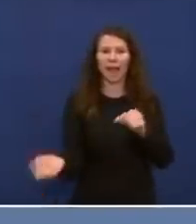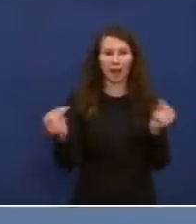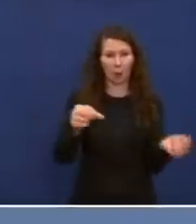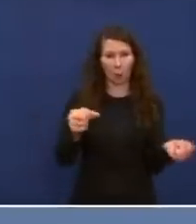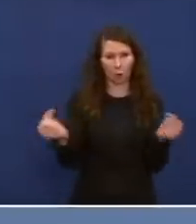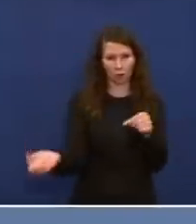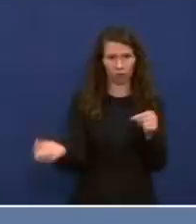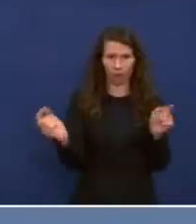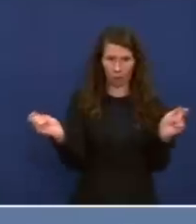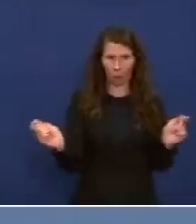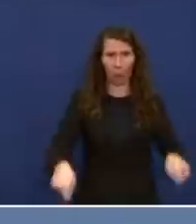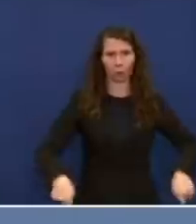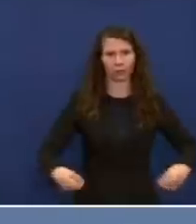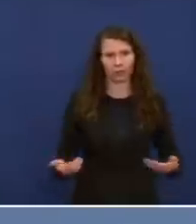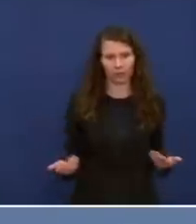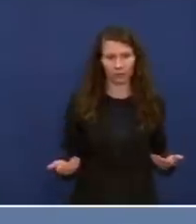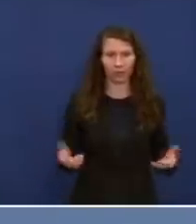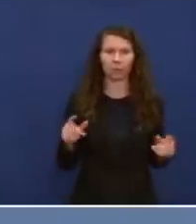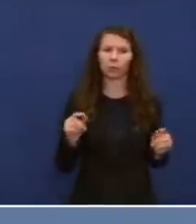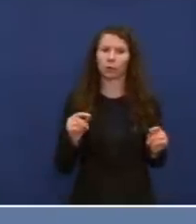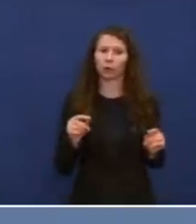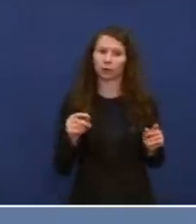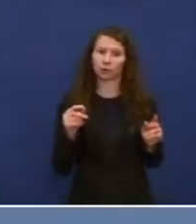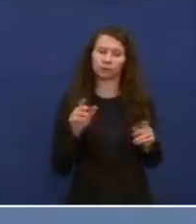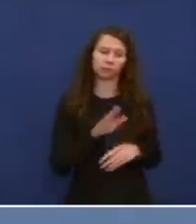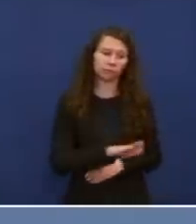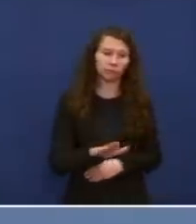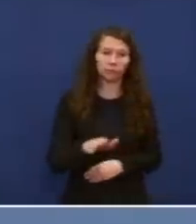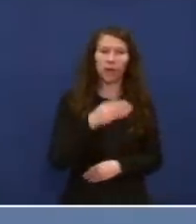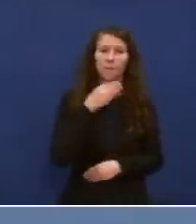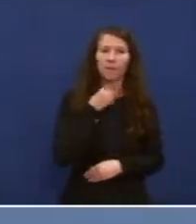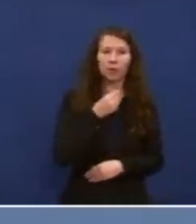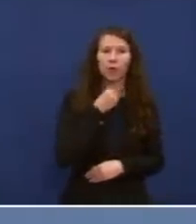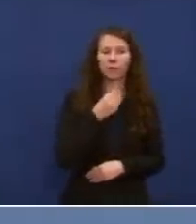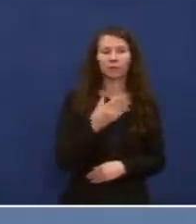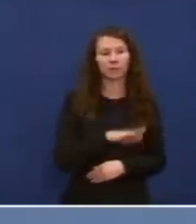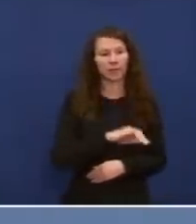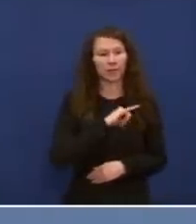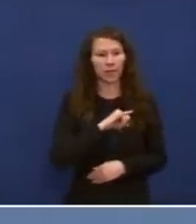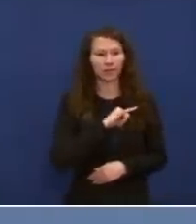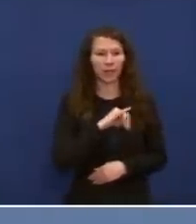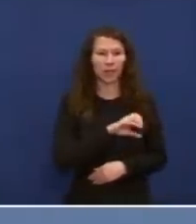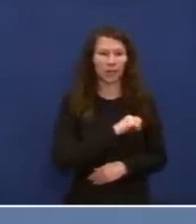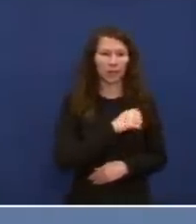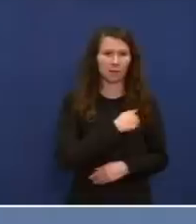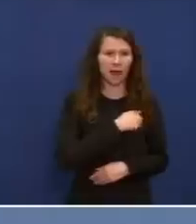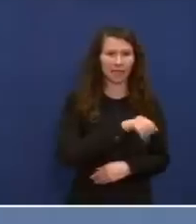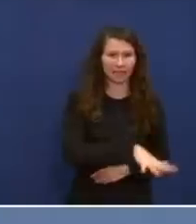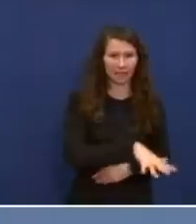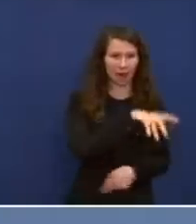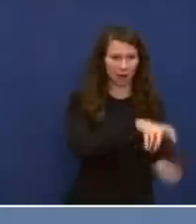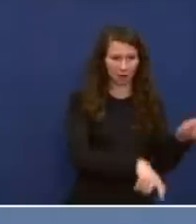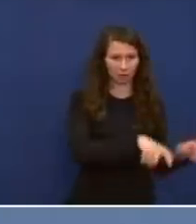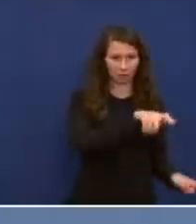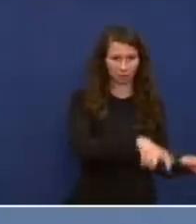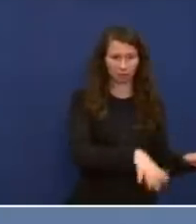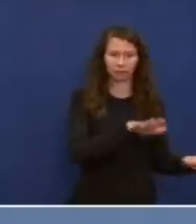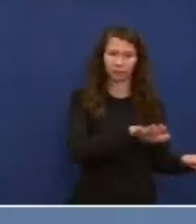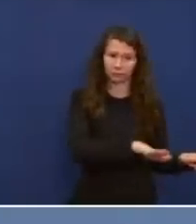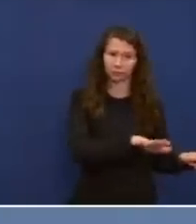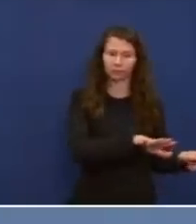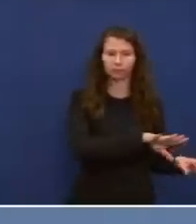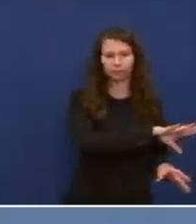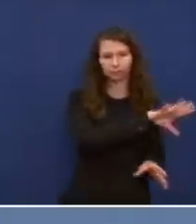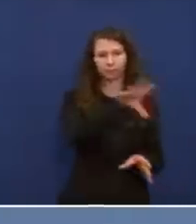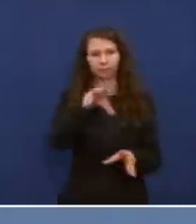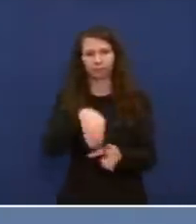kommt, der die Bedürfnisse, die Interessen der palästinensischen Seite ebenso berücksichtigt und der dazu führt, dass es